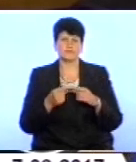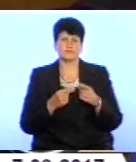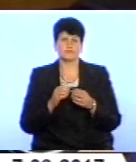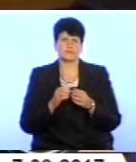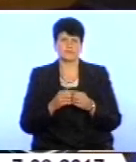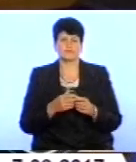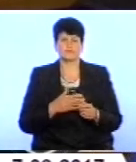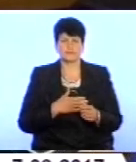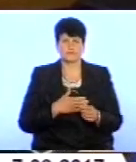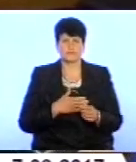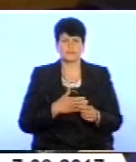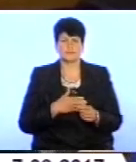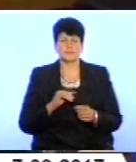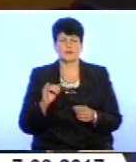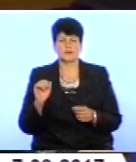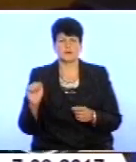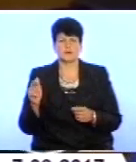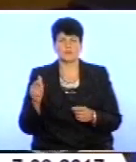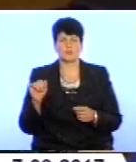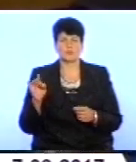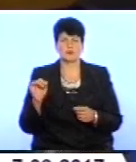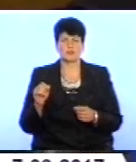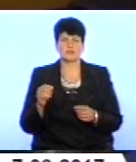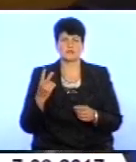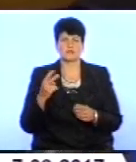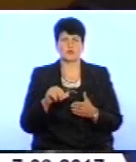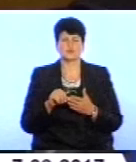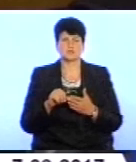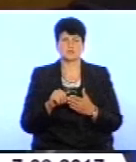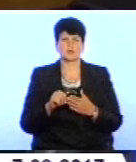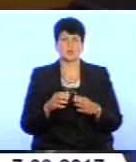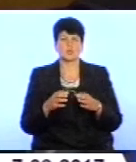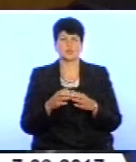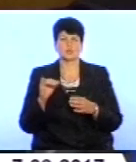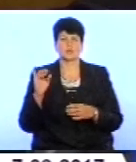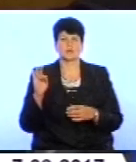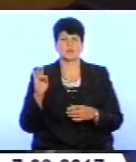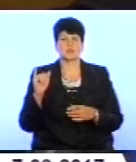я і Андрій Гураль. Це два учасника гурту «Нічлава».